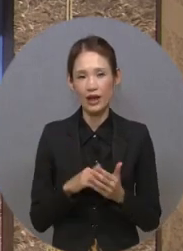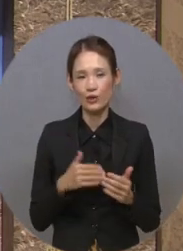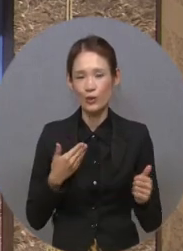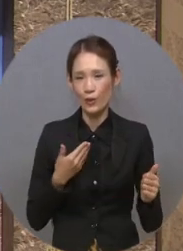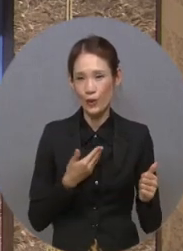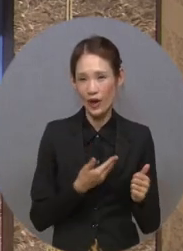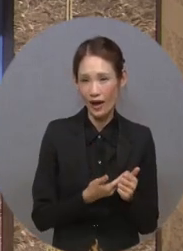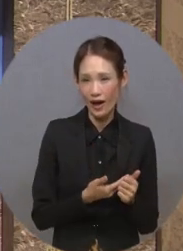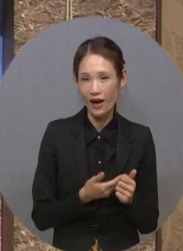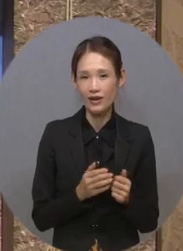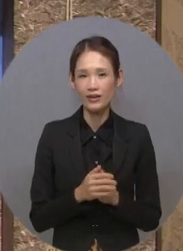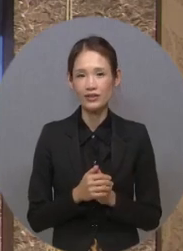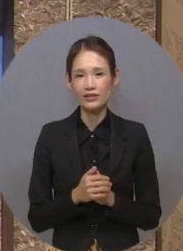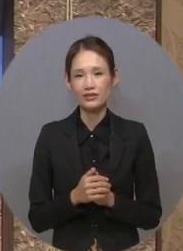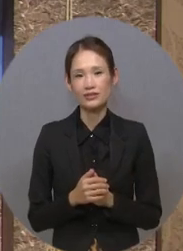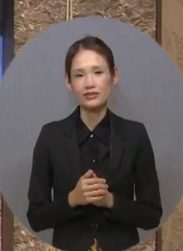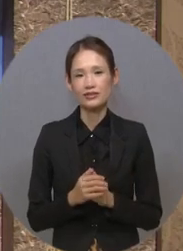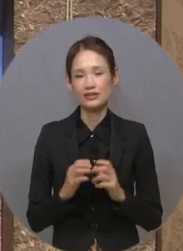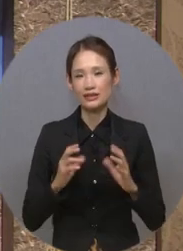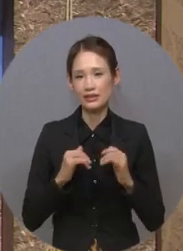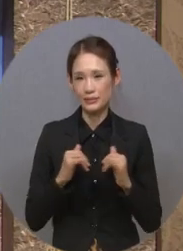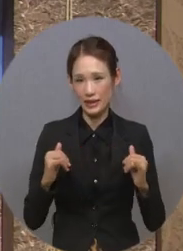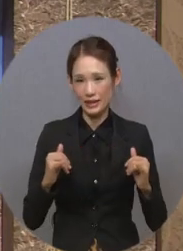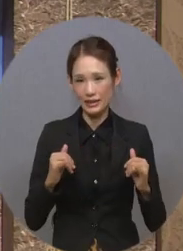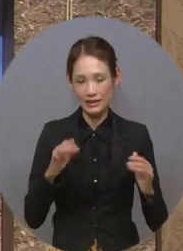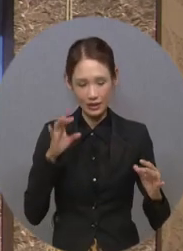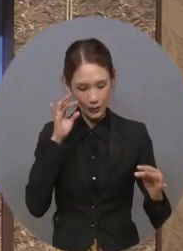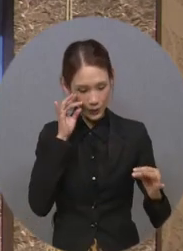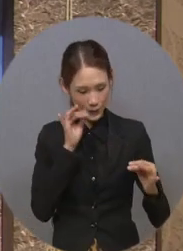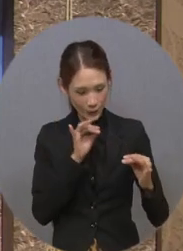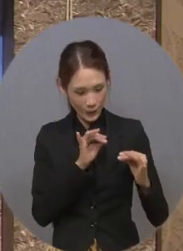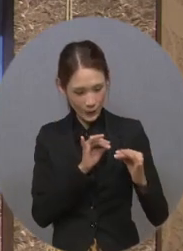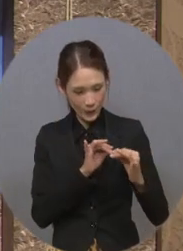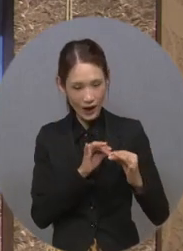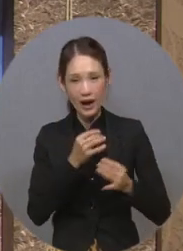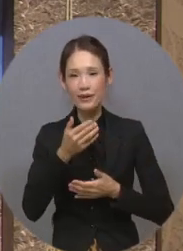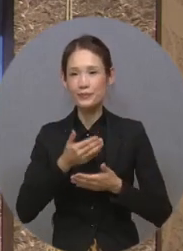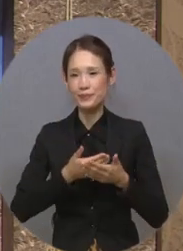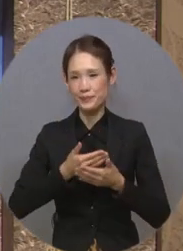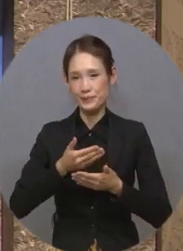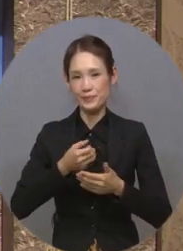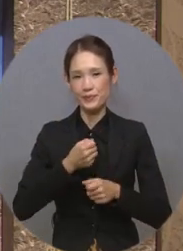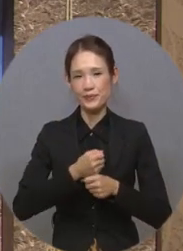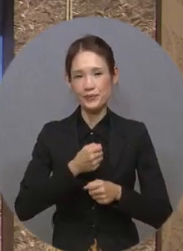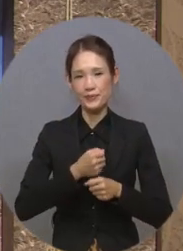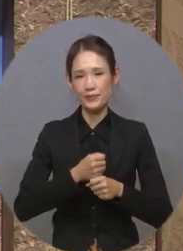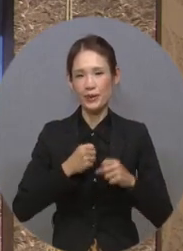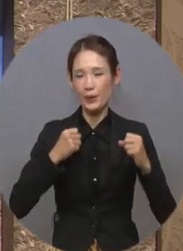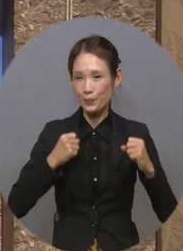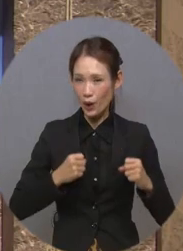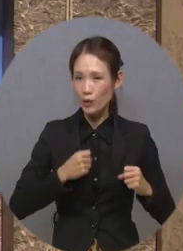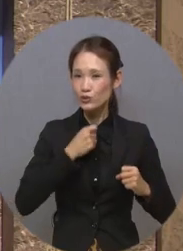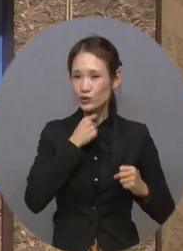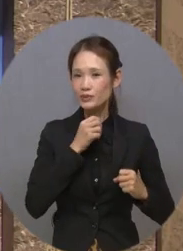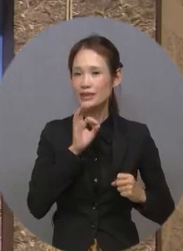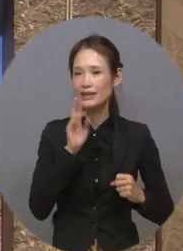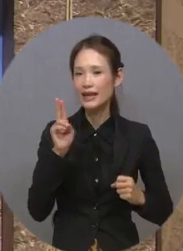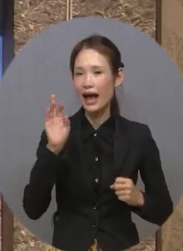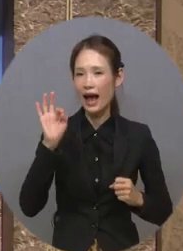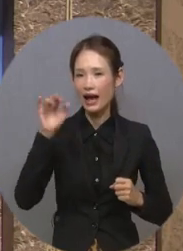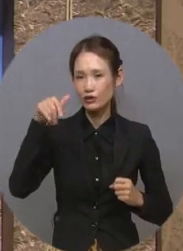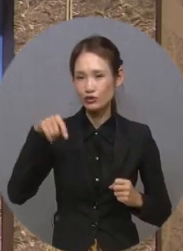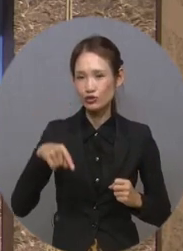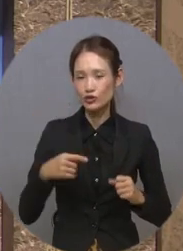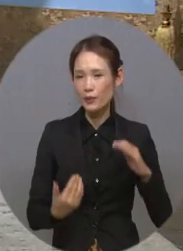되돌려서 우리가 시민이 공감하고 또 네. 이렇게 머물고 싶은 양주가 될 수 있도록 계속